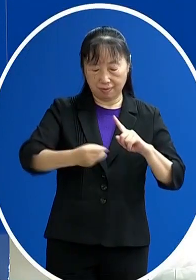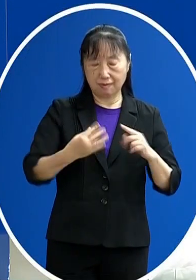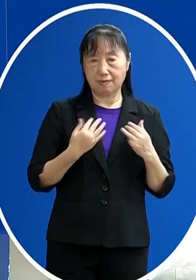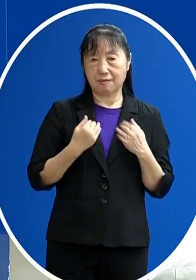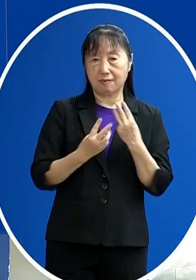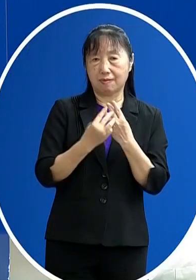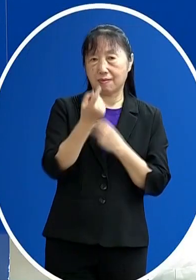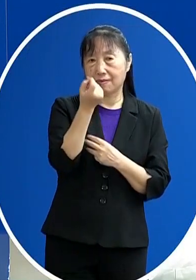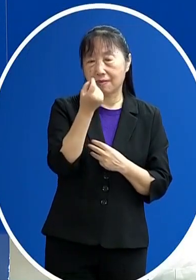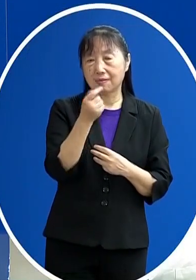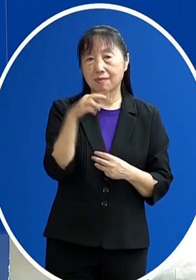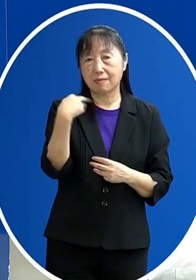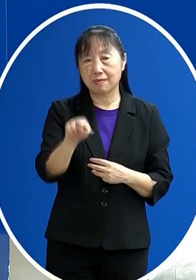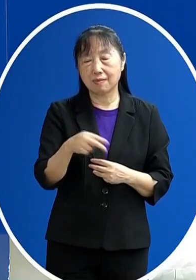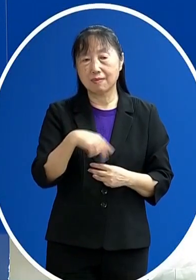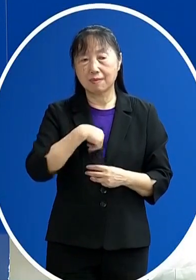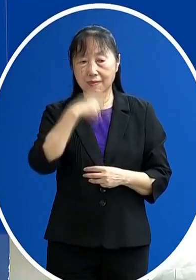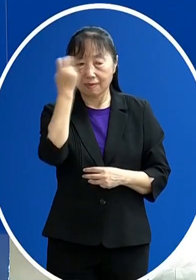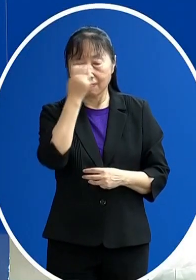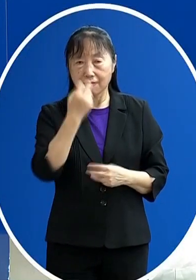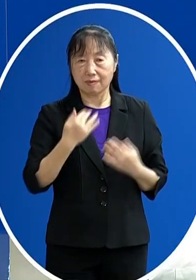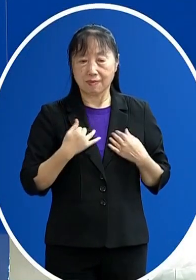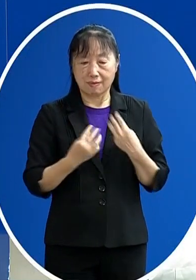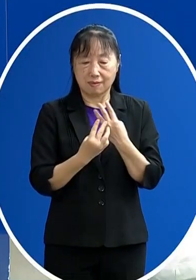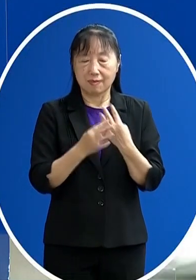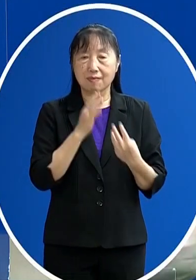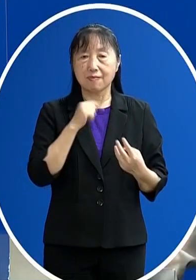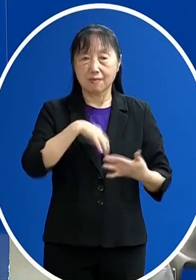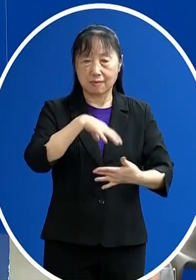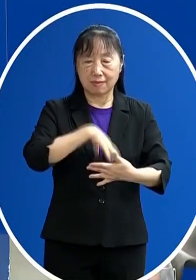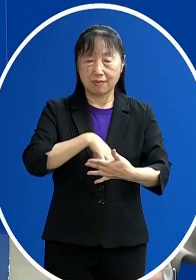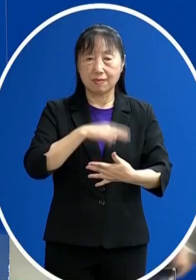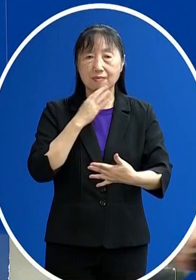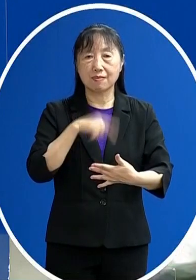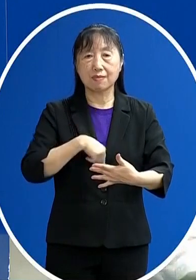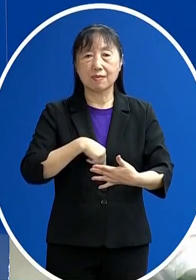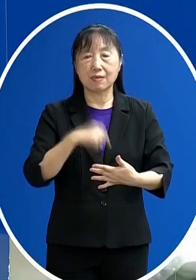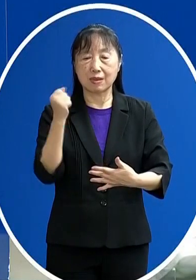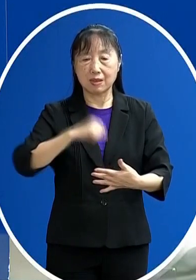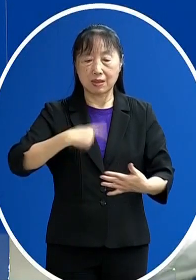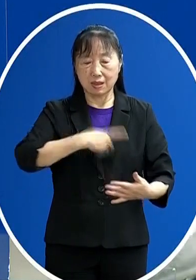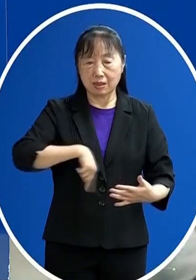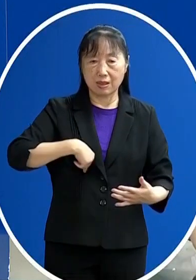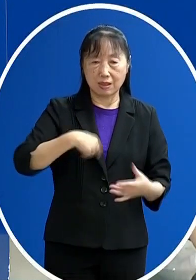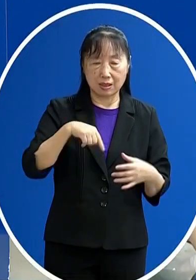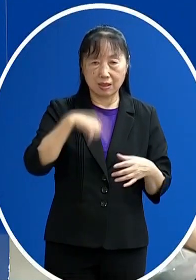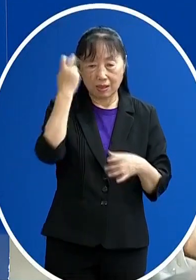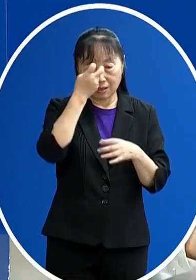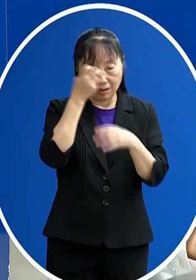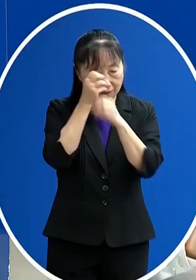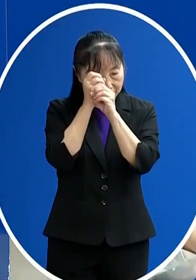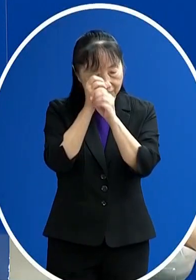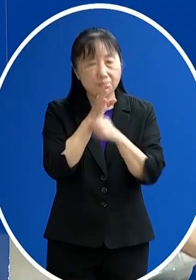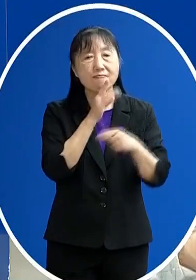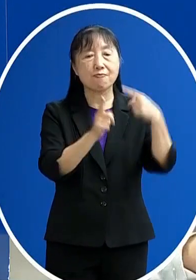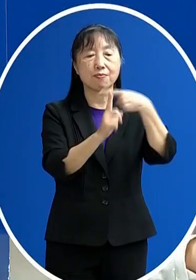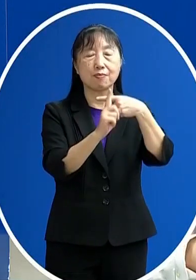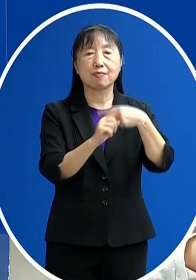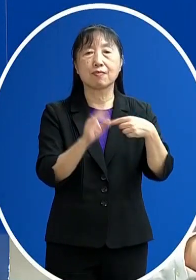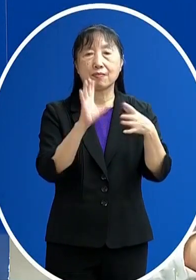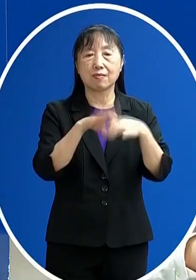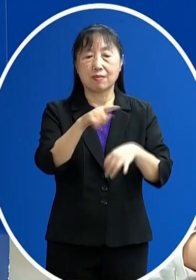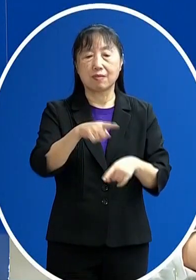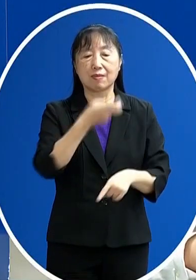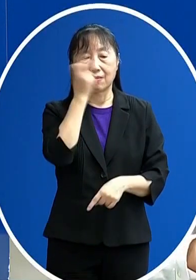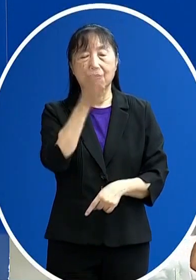在急诊有检查了这个肺炎梅浆菌的 IgM 抗体的快筛，结果是阳性，所以诊断有梅浆